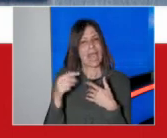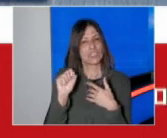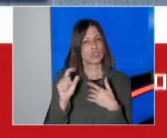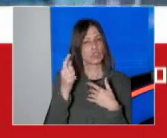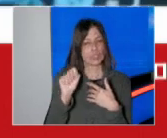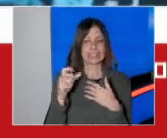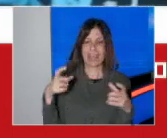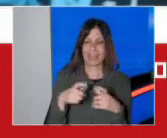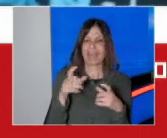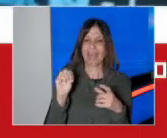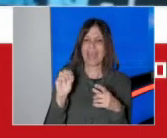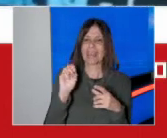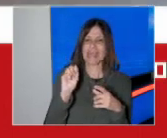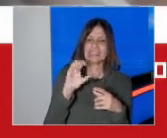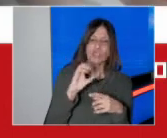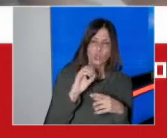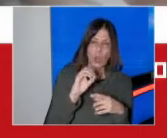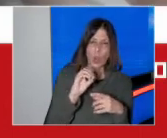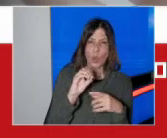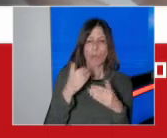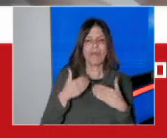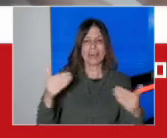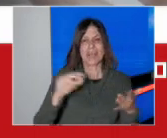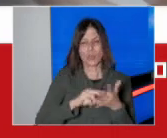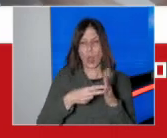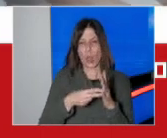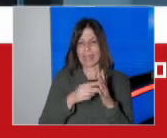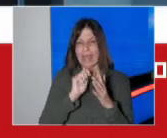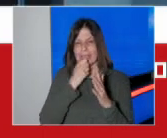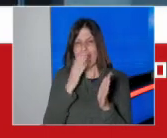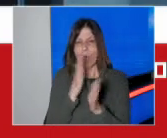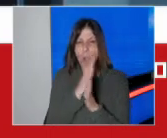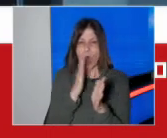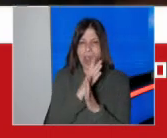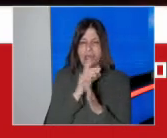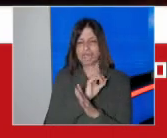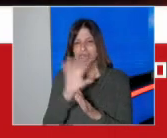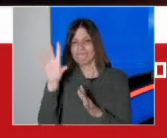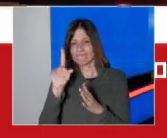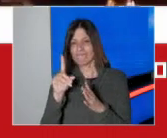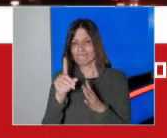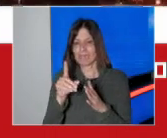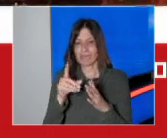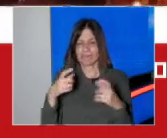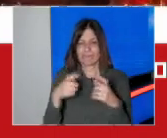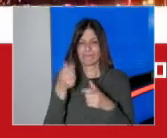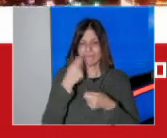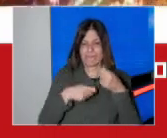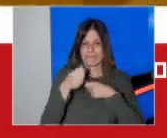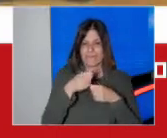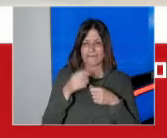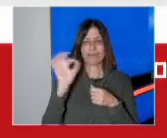NSO, מפתחת תוכנת הרוגלה, שלחה לעיתון כלכליסט מכתב התראה לפני נקיטת הליכים משפטיים.